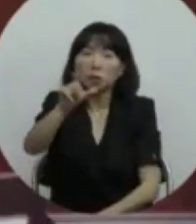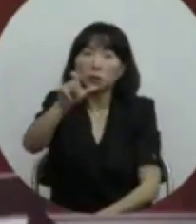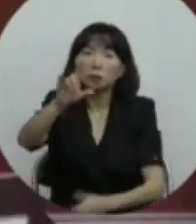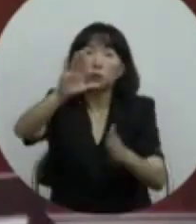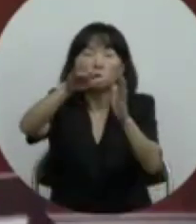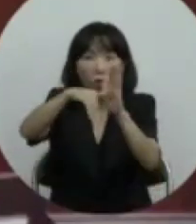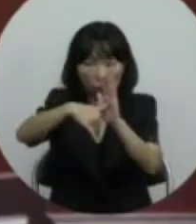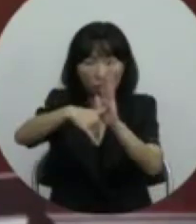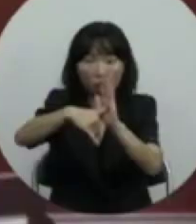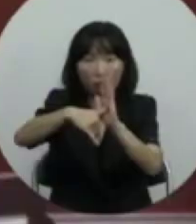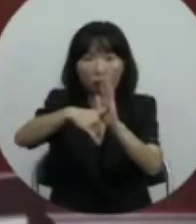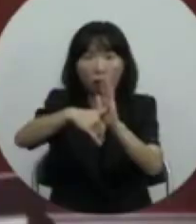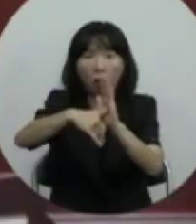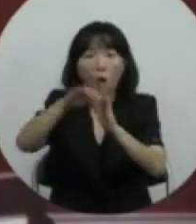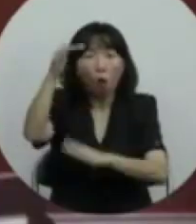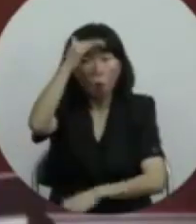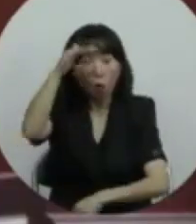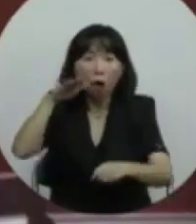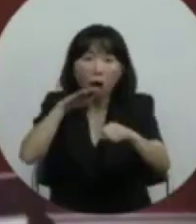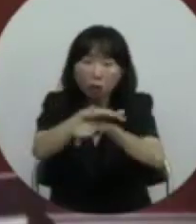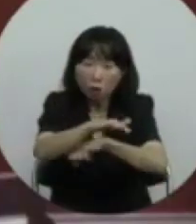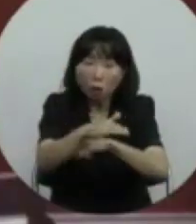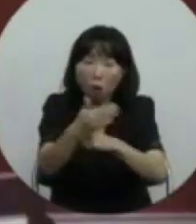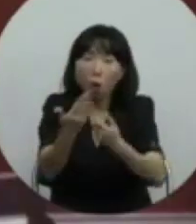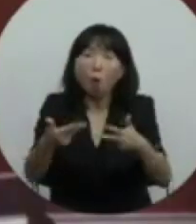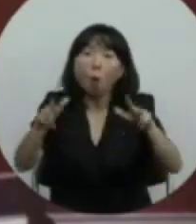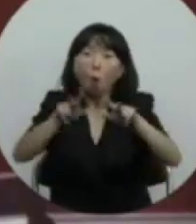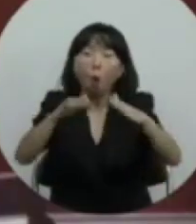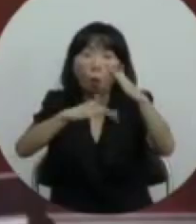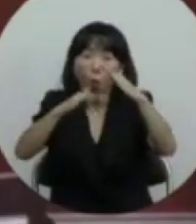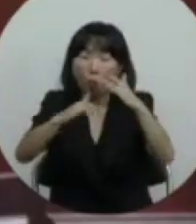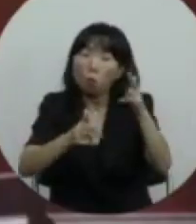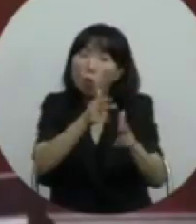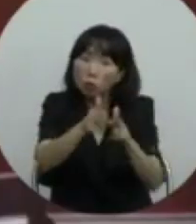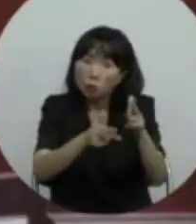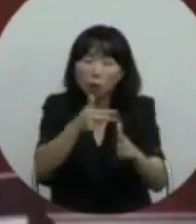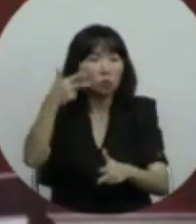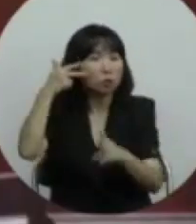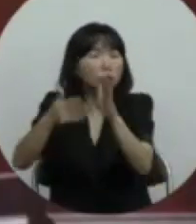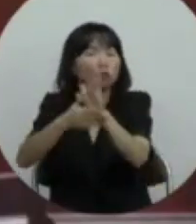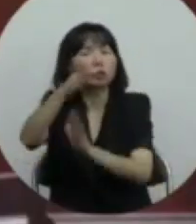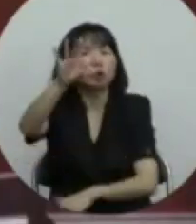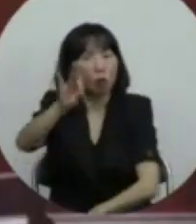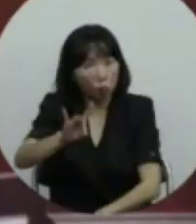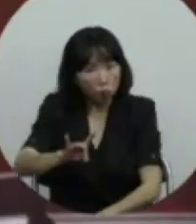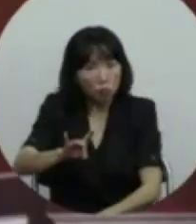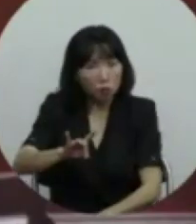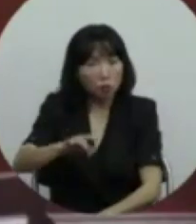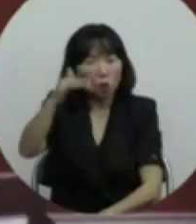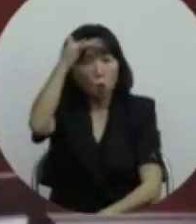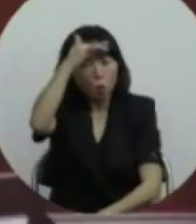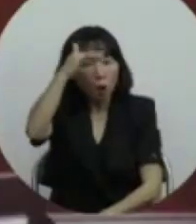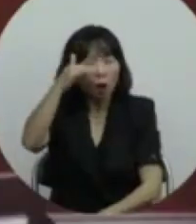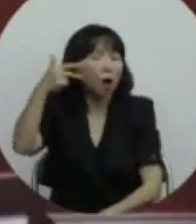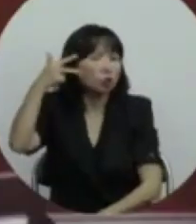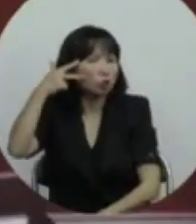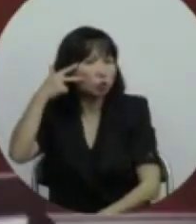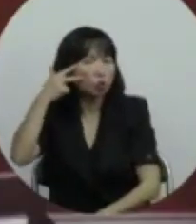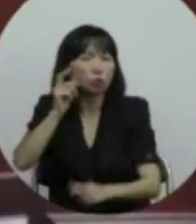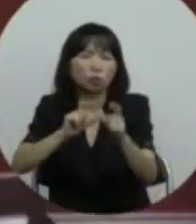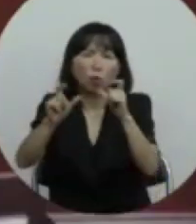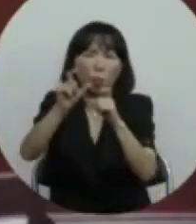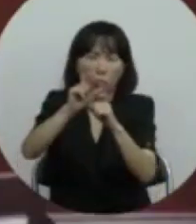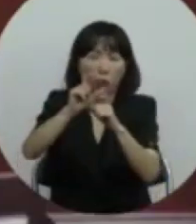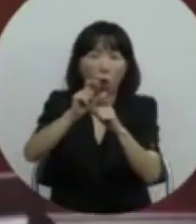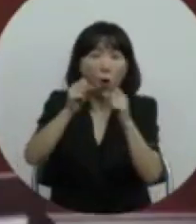2015년 당시의 관광형 테마파크 공모 사업은 우리 여주시에 어울리는 관광 여주로서의